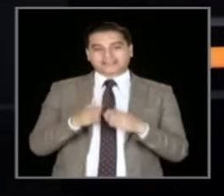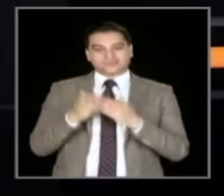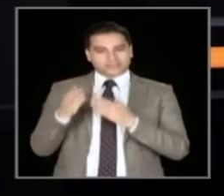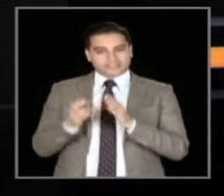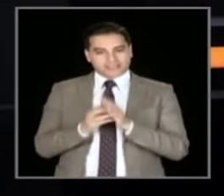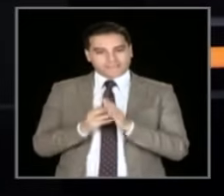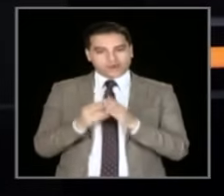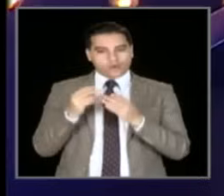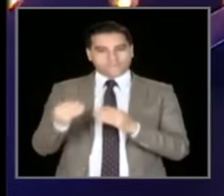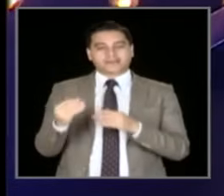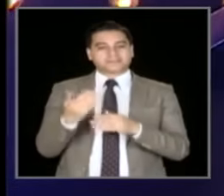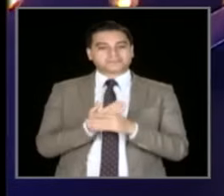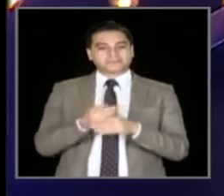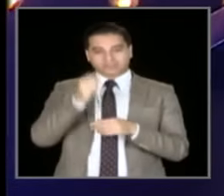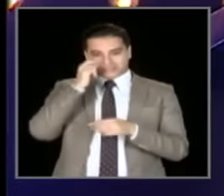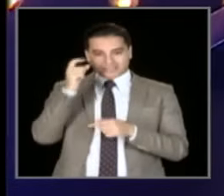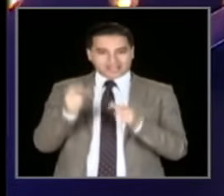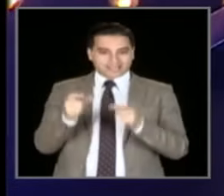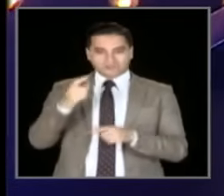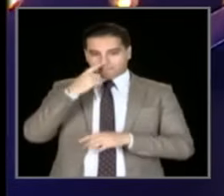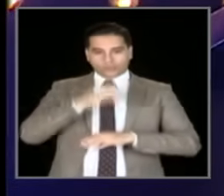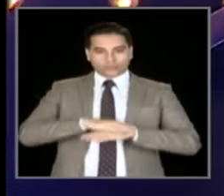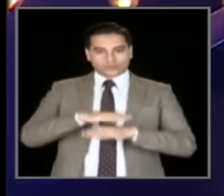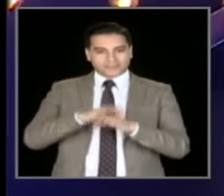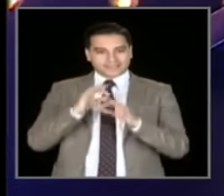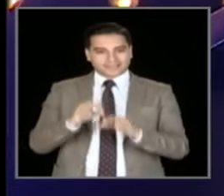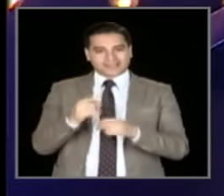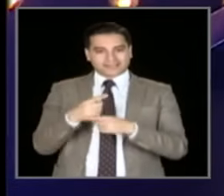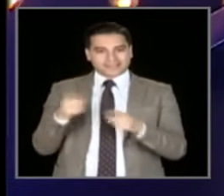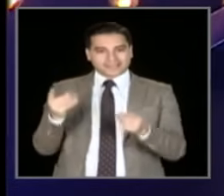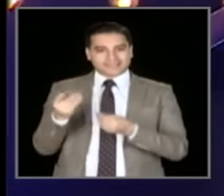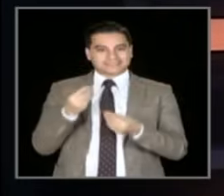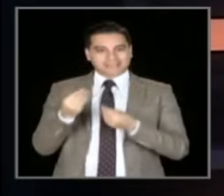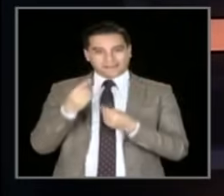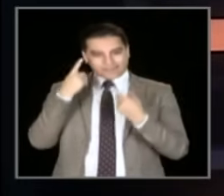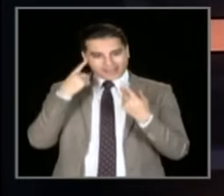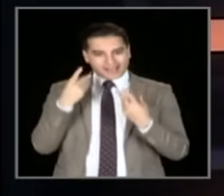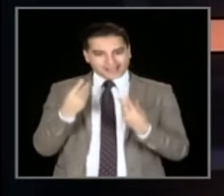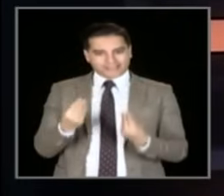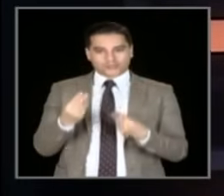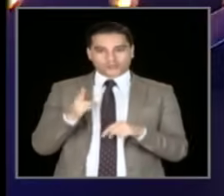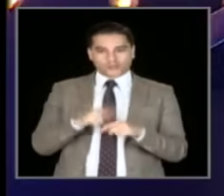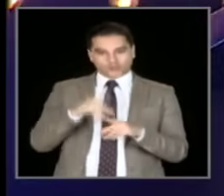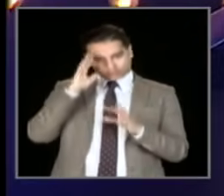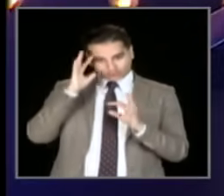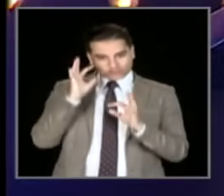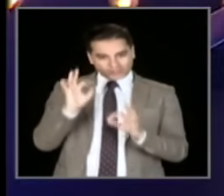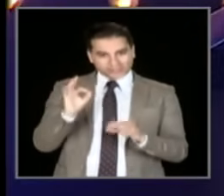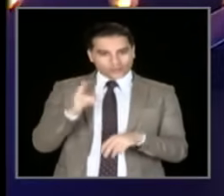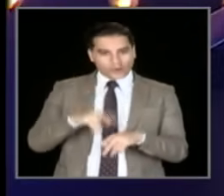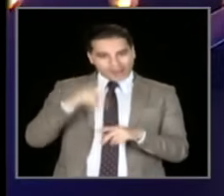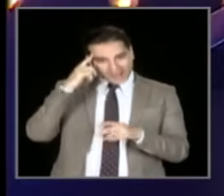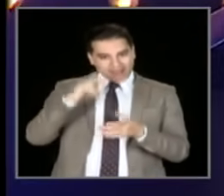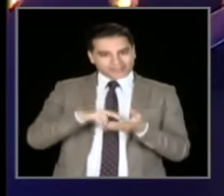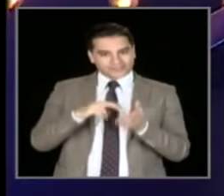جدا. بتحبيها ليه؟ هو بصراحة هم كلهم محترمين، يعني هاديين وكمان شاطرين قوي وعارفين